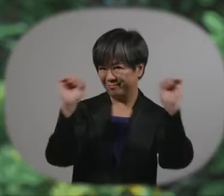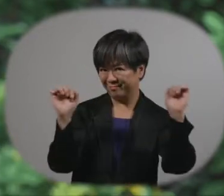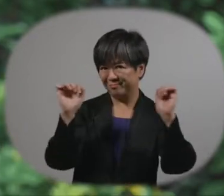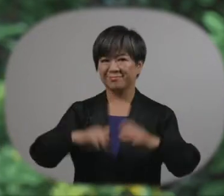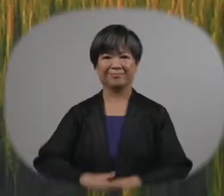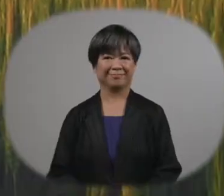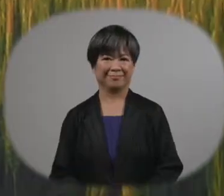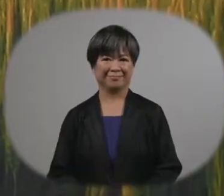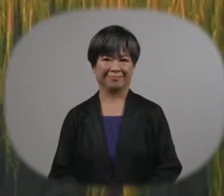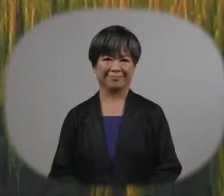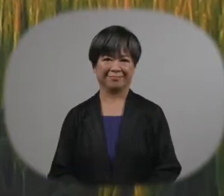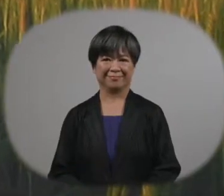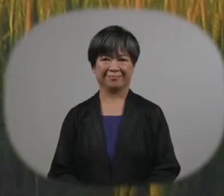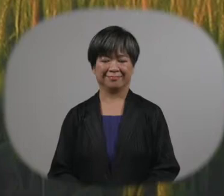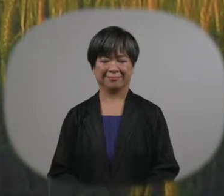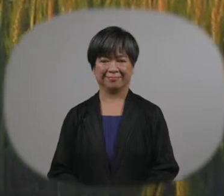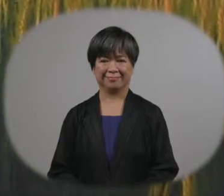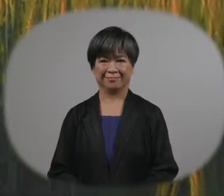一下吧。